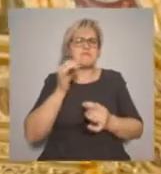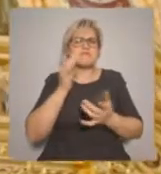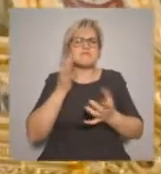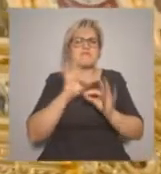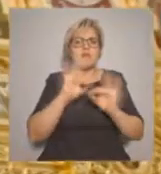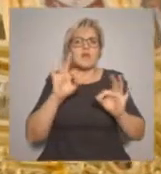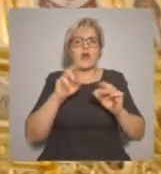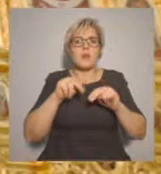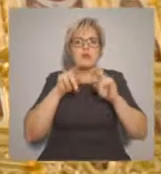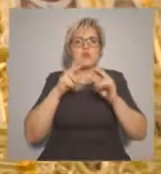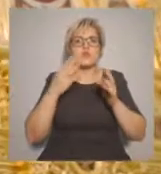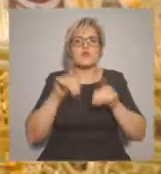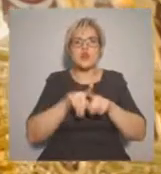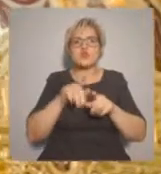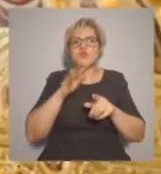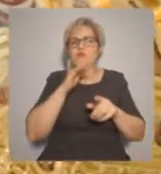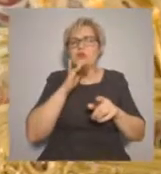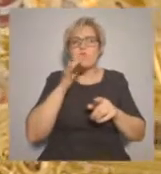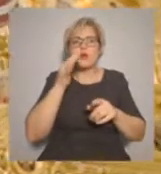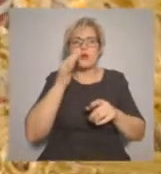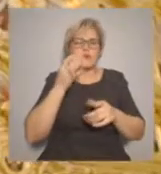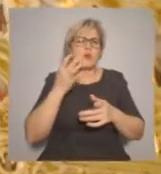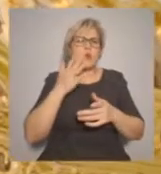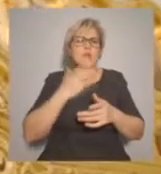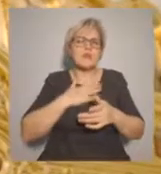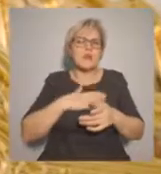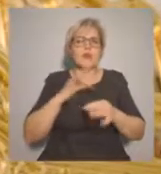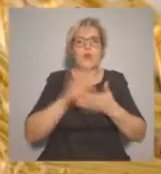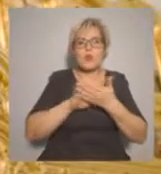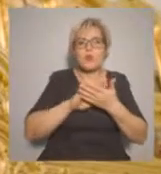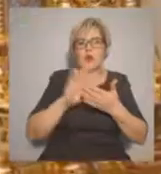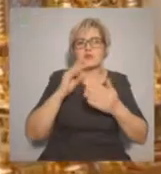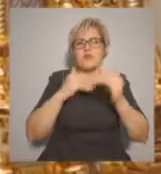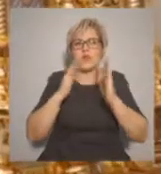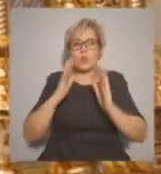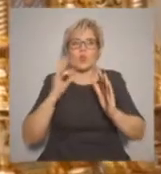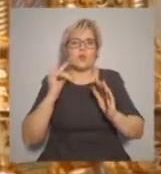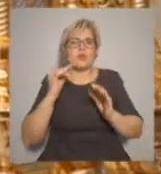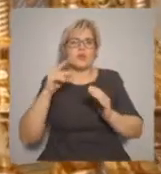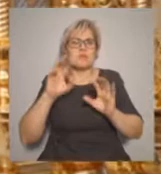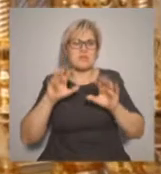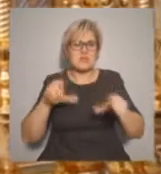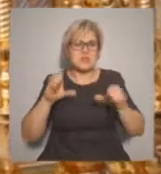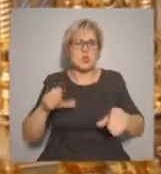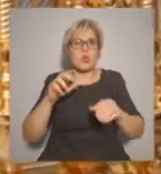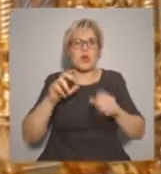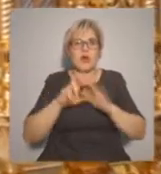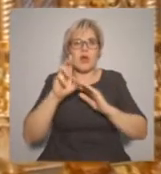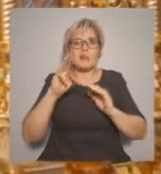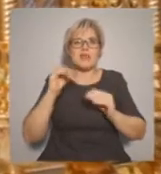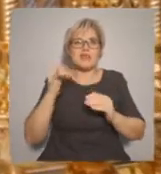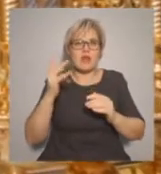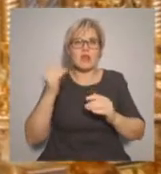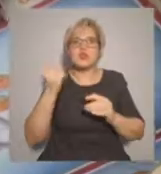Красивый и гармоничный, просторный и в то же время уютный, по образцу иконостаса и престола, храм Татьяны – один из лучших в